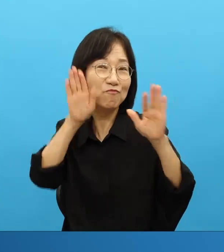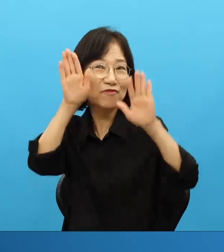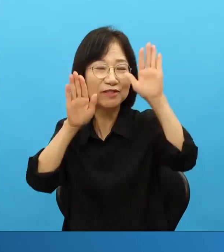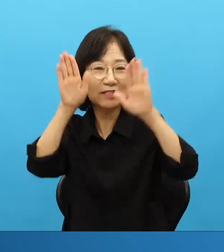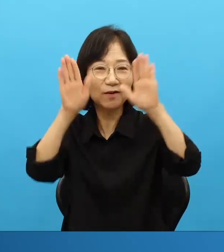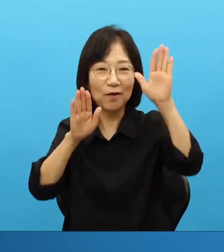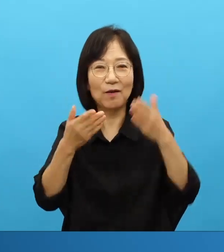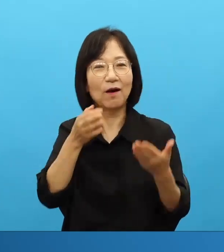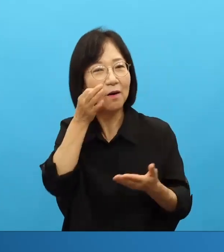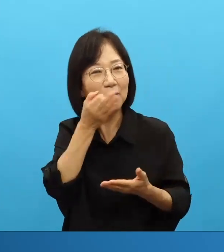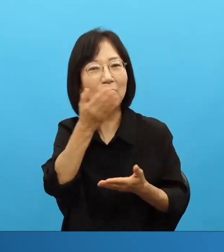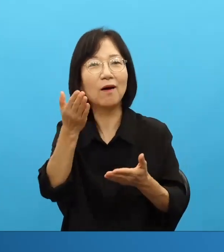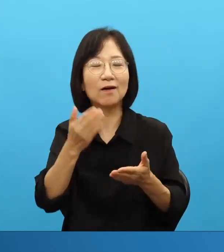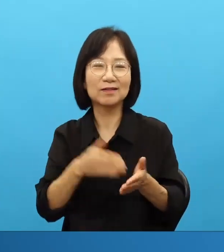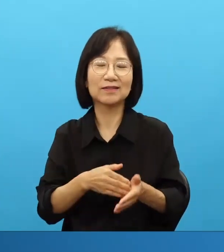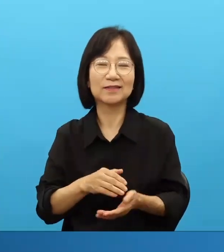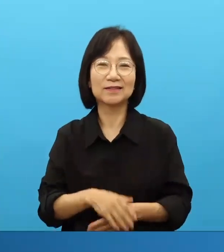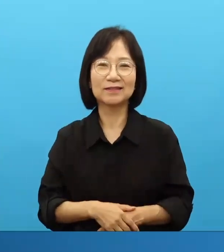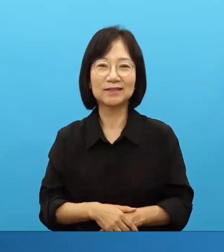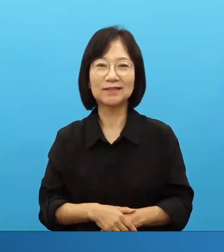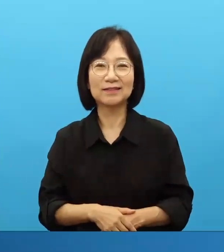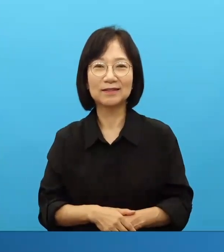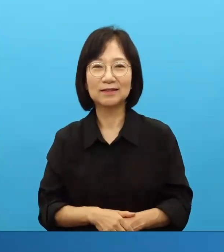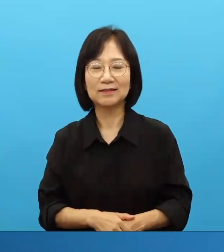큰 호응을 얻기도 했습니다.